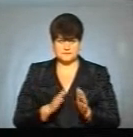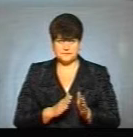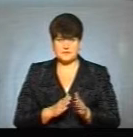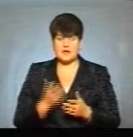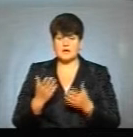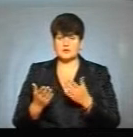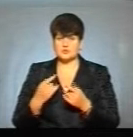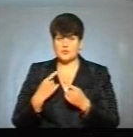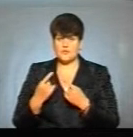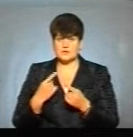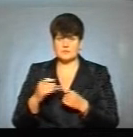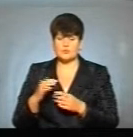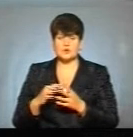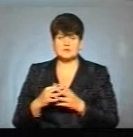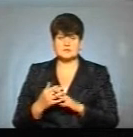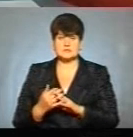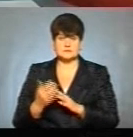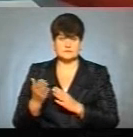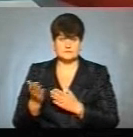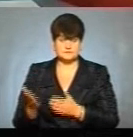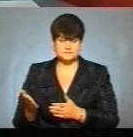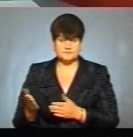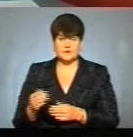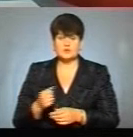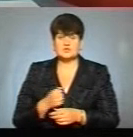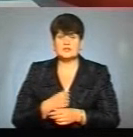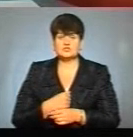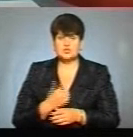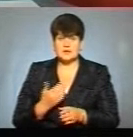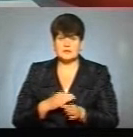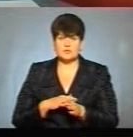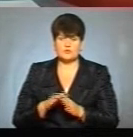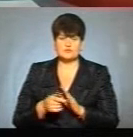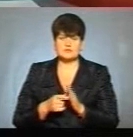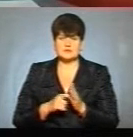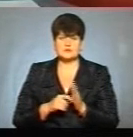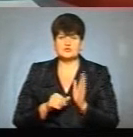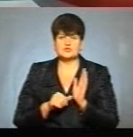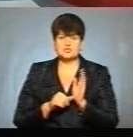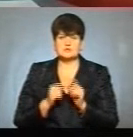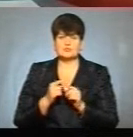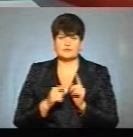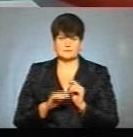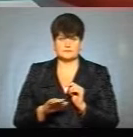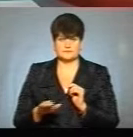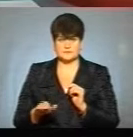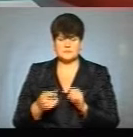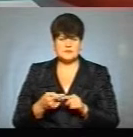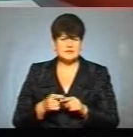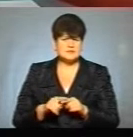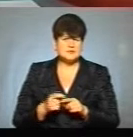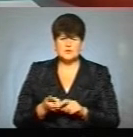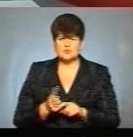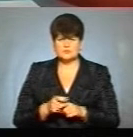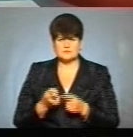А якщо ми говоримо про сільську місцевість, то, на жаль, наповнюваність класу становить 6,5 учнів. Це є дуже